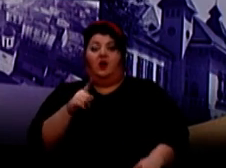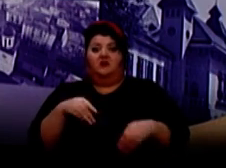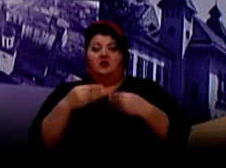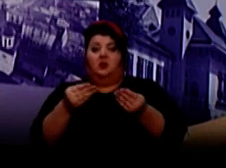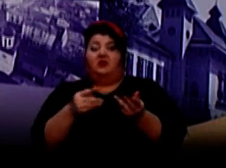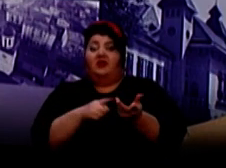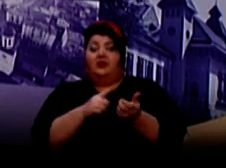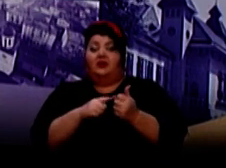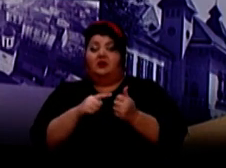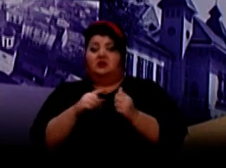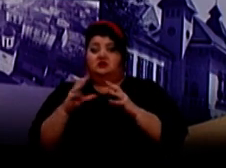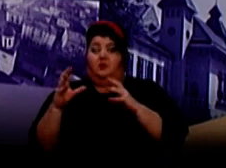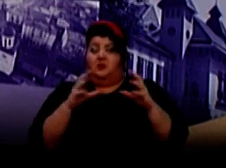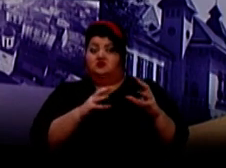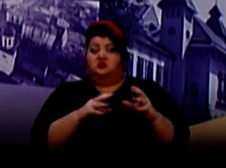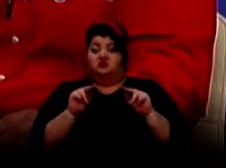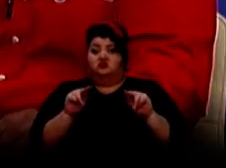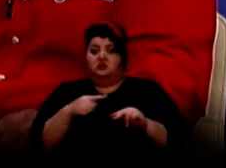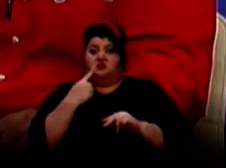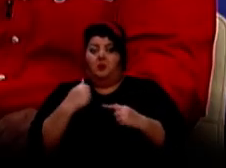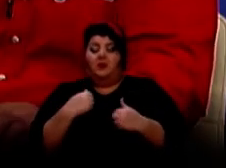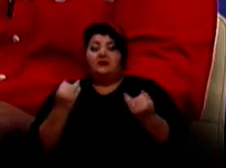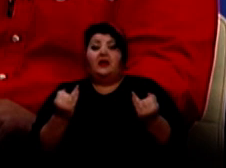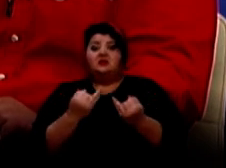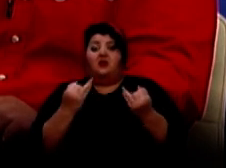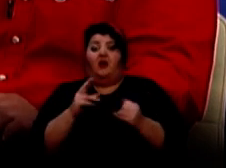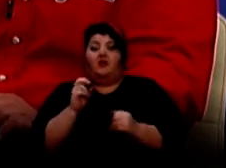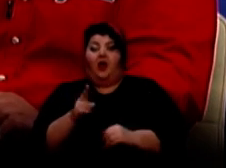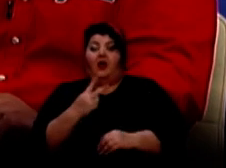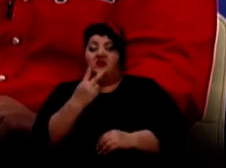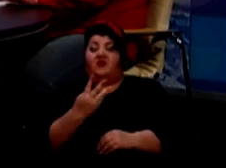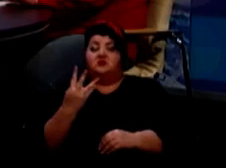от, чесно кажучи, мене цікавить, як